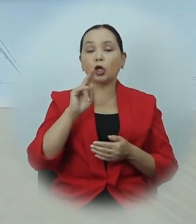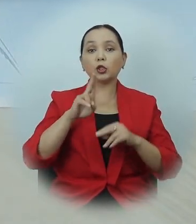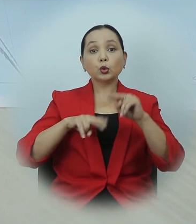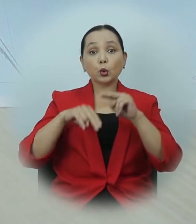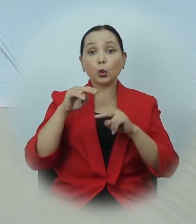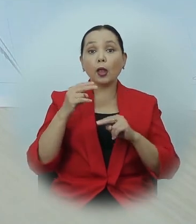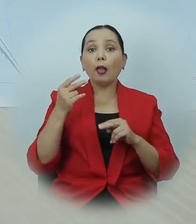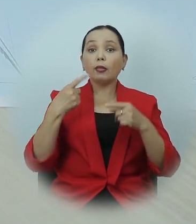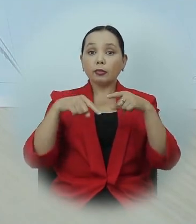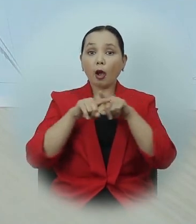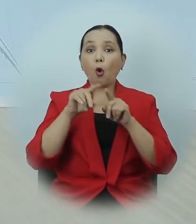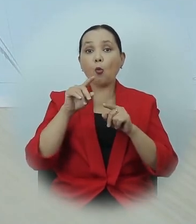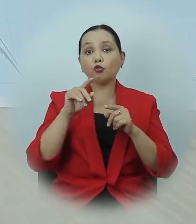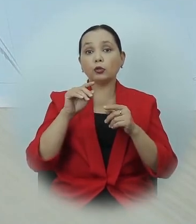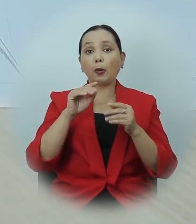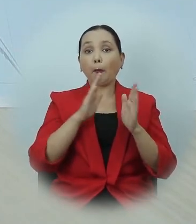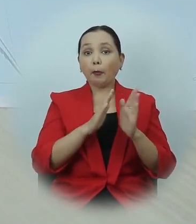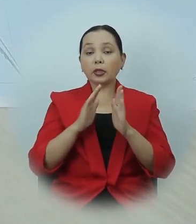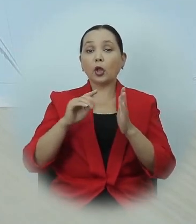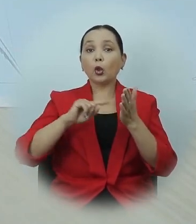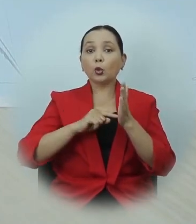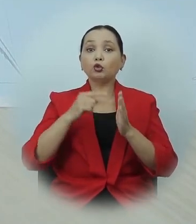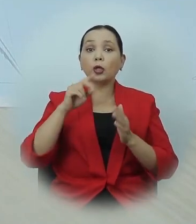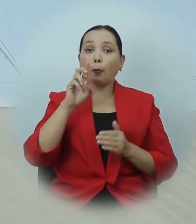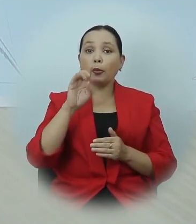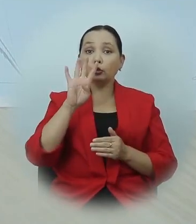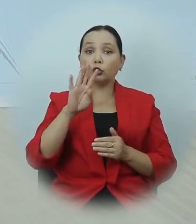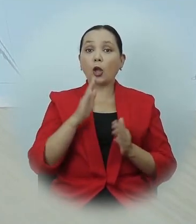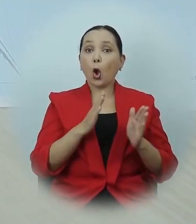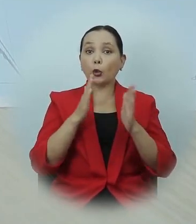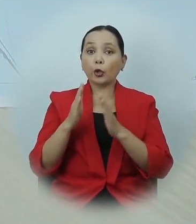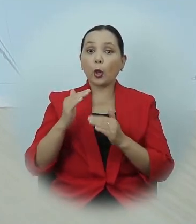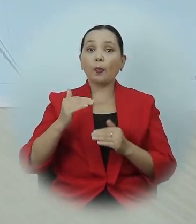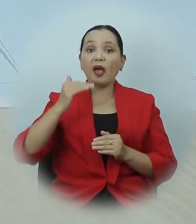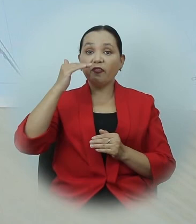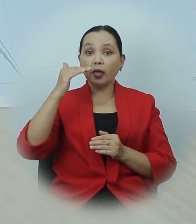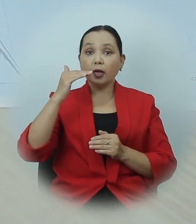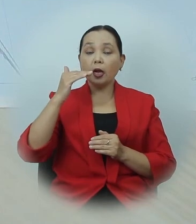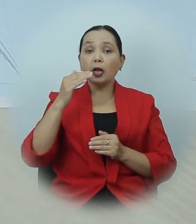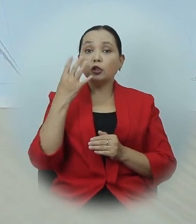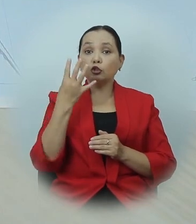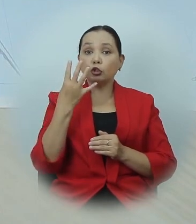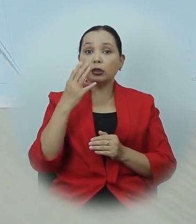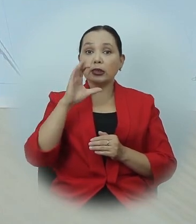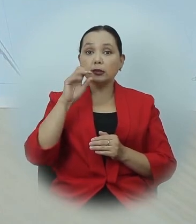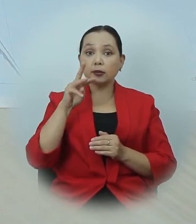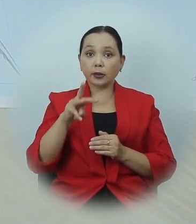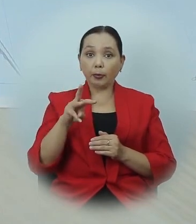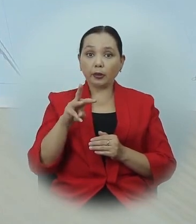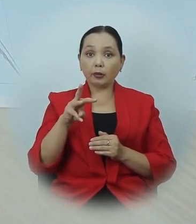строится по такому же принципу. От точки B4 откладываем наверх 4